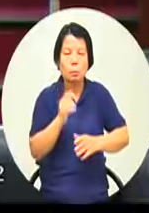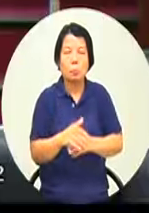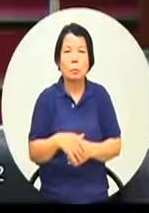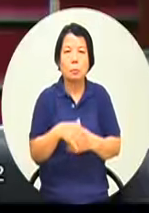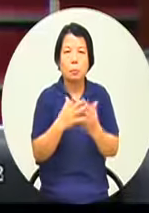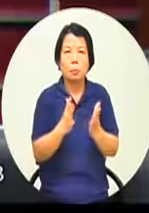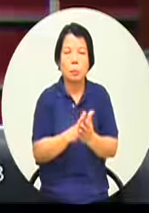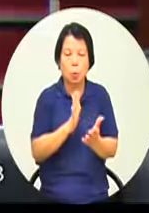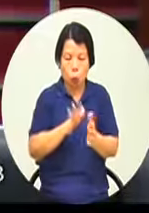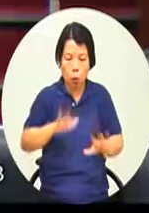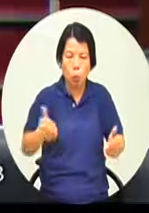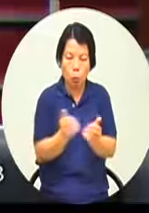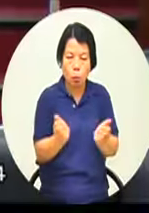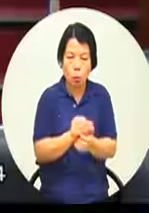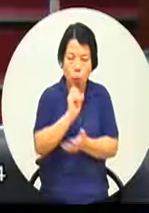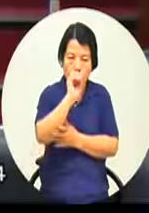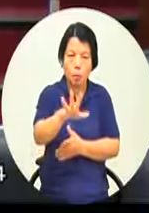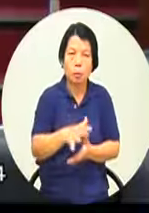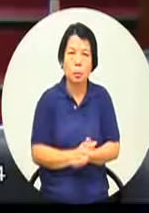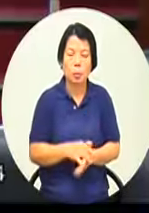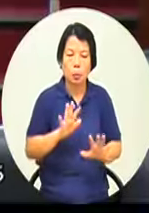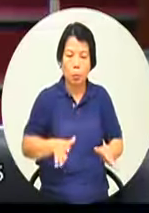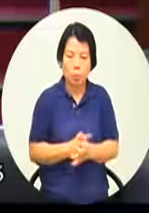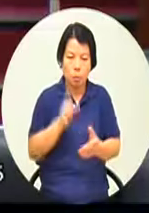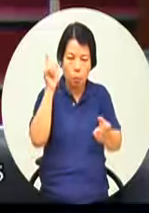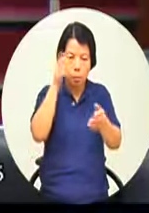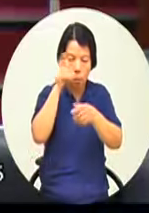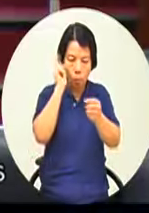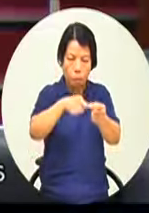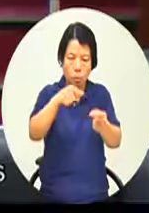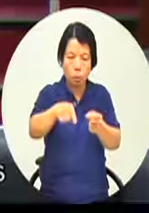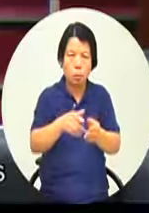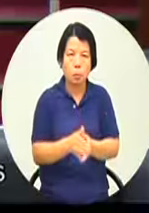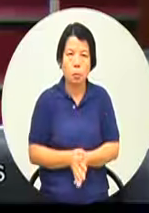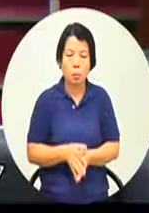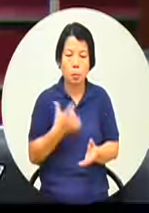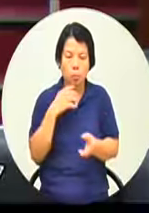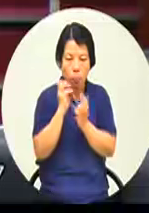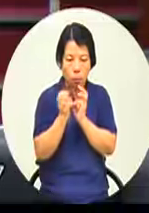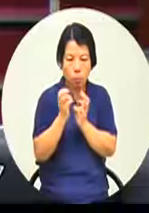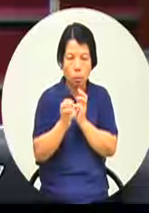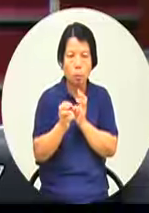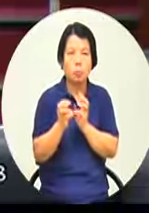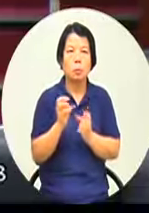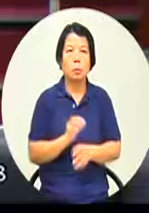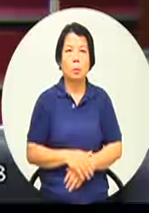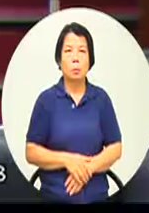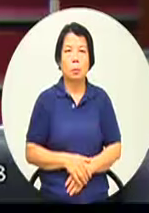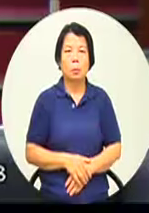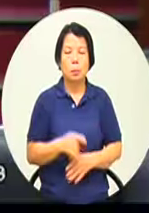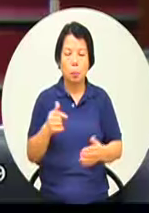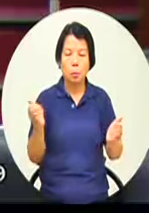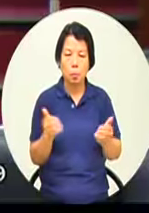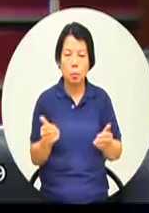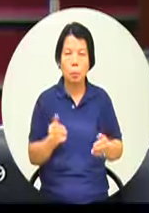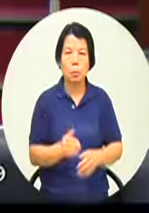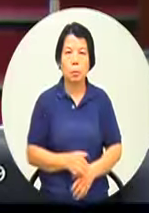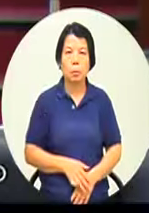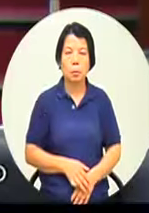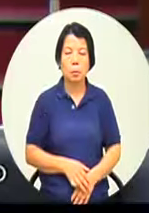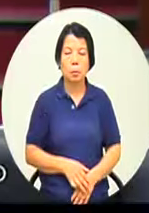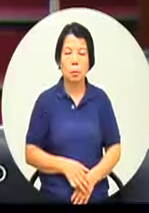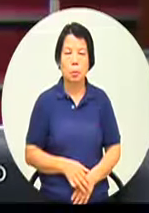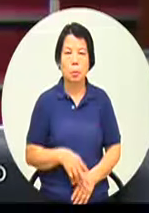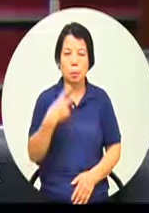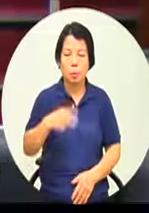把问题点出来。我希望我们的方向原则上是有朝那个，那更细节的。更细节的这些问题可能必须再